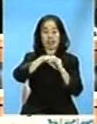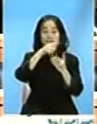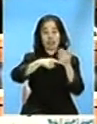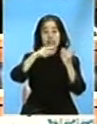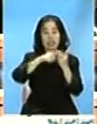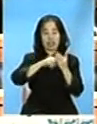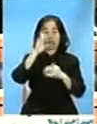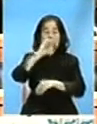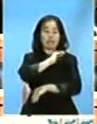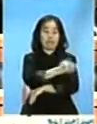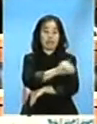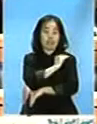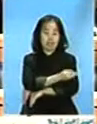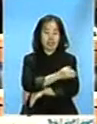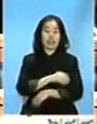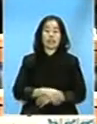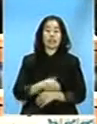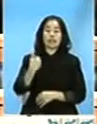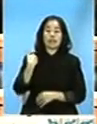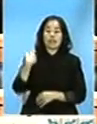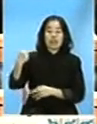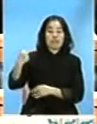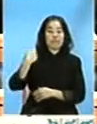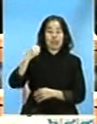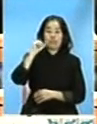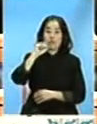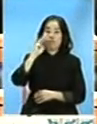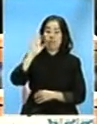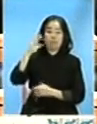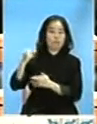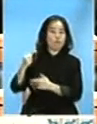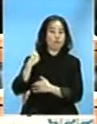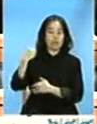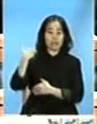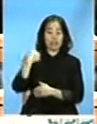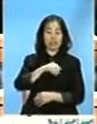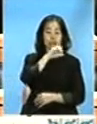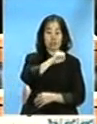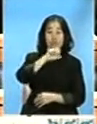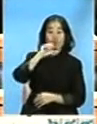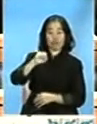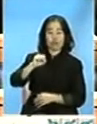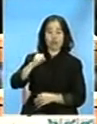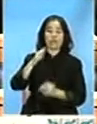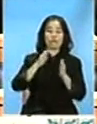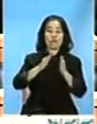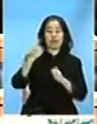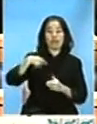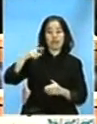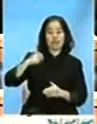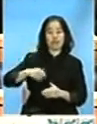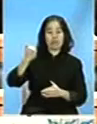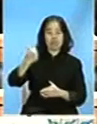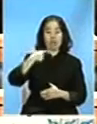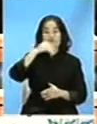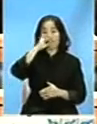ลิปปินส์วุฒิสภาฟิลิปปินส์มีอำนาจมากนะครับถอดถอนประธานศาลรัฐธรรมนูญถอดถอนประธานศาล